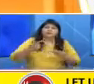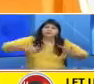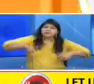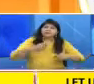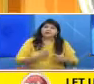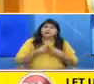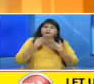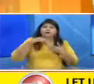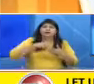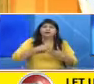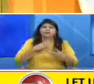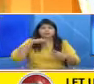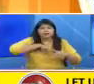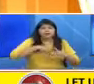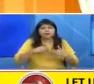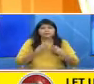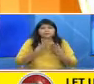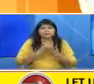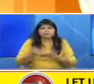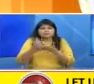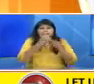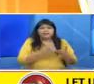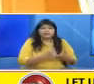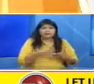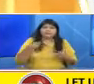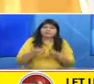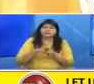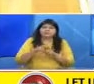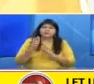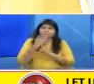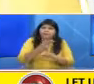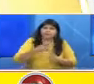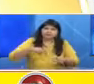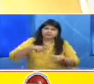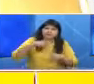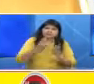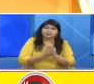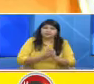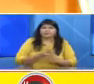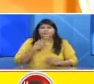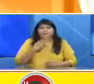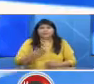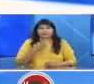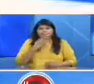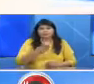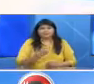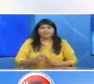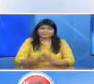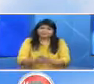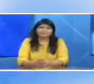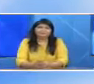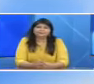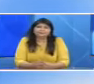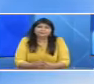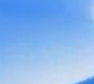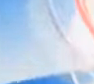सुखाय, भीतर के आनंद को सेवा भाव से प्रकट करते हुए चल पड़े। बहुत बहुत धन्यवाद। नमस्कार।